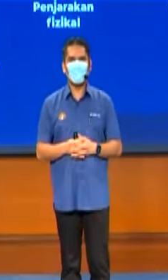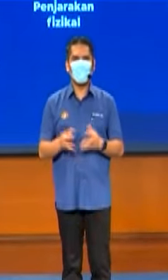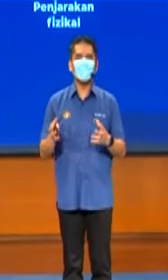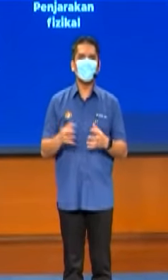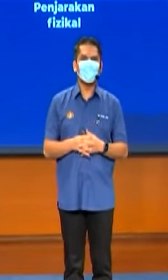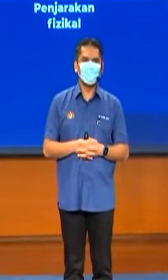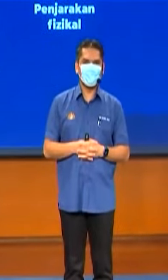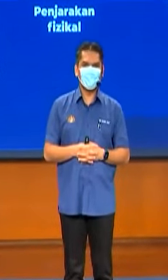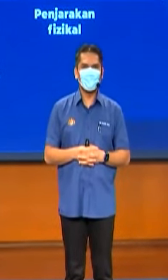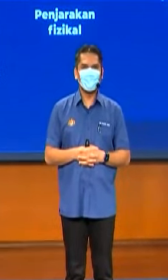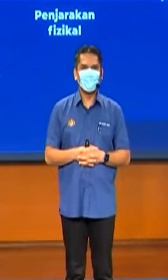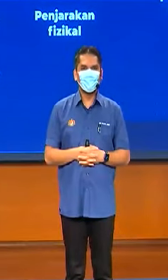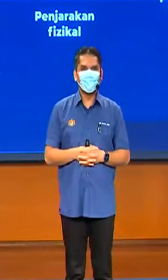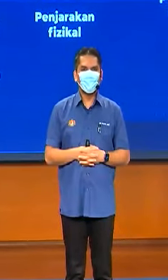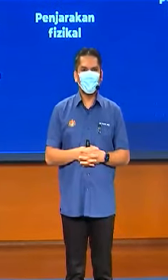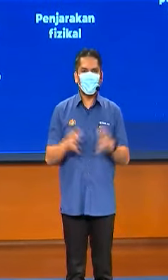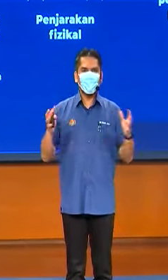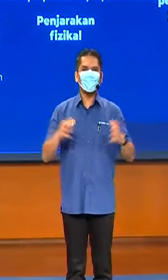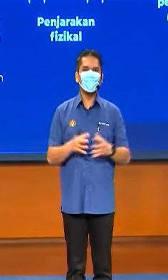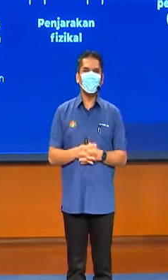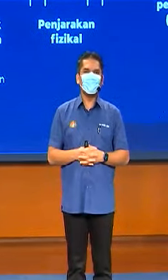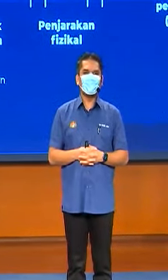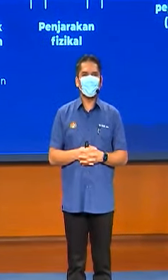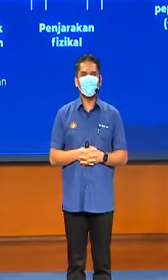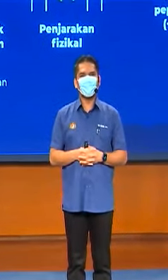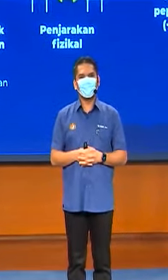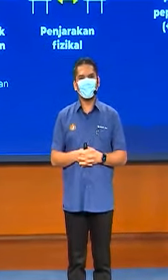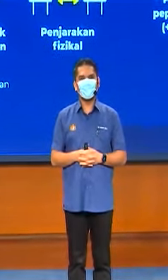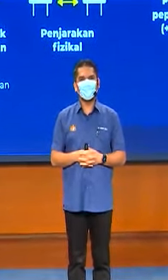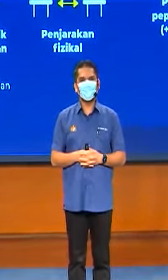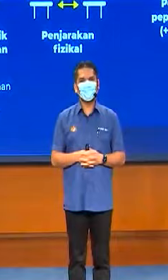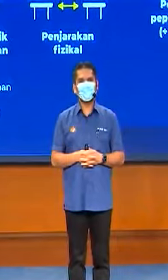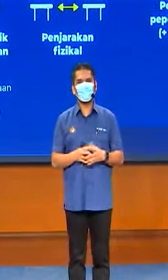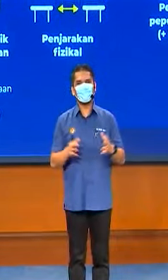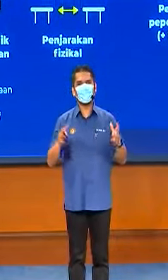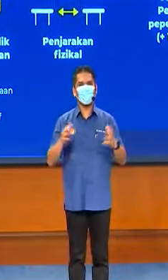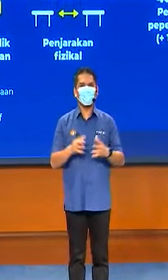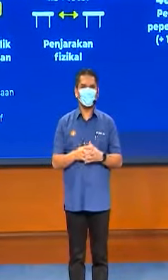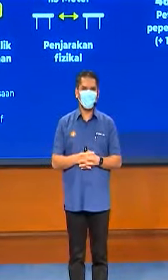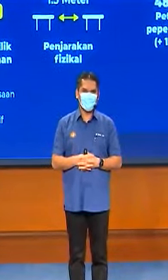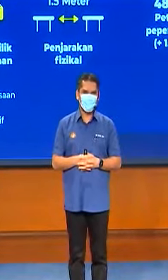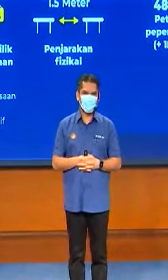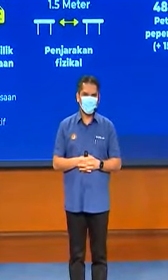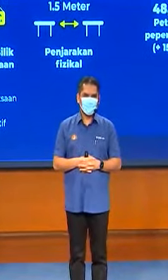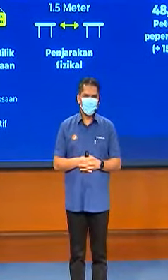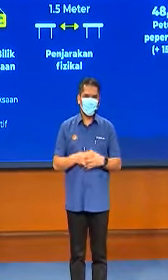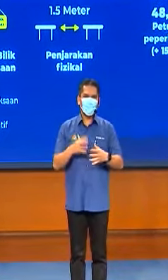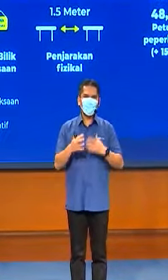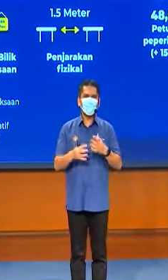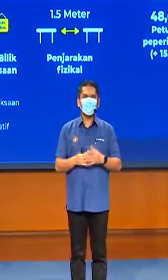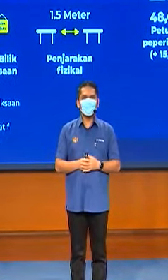delapan metal pada kali ini jarak antar meja adalah 145 metode